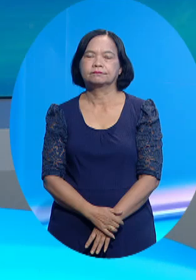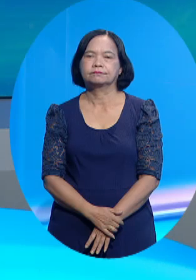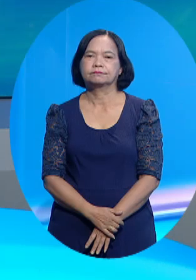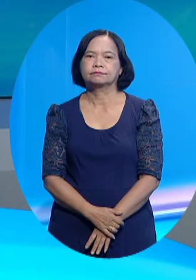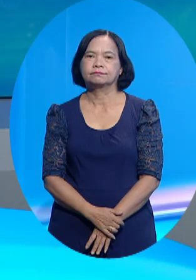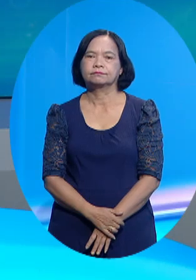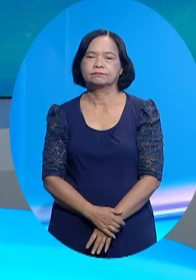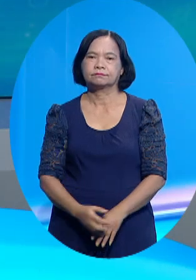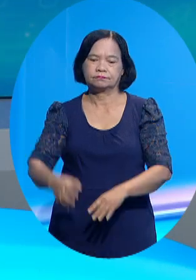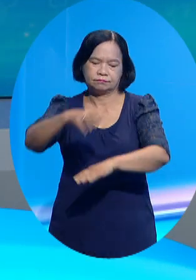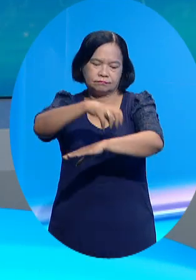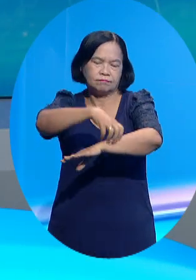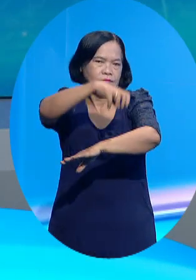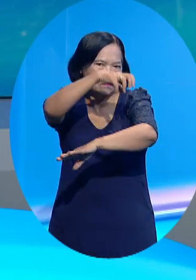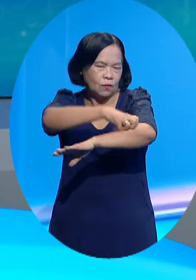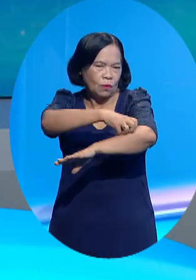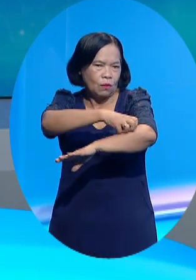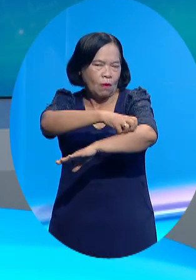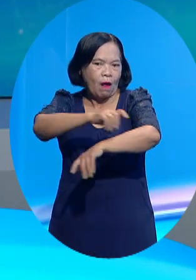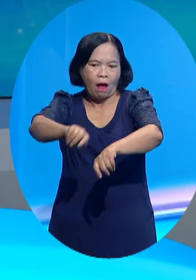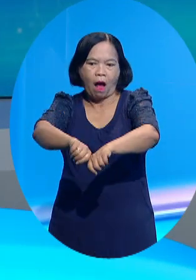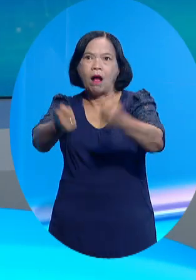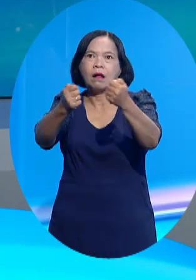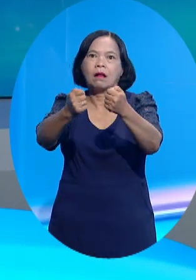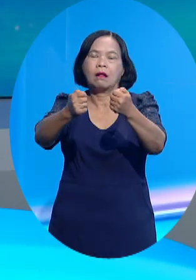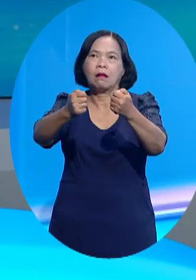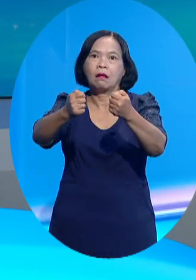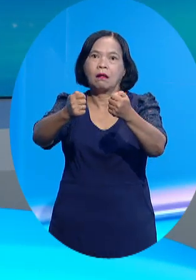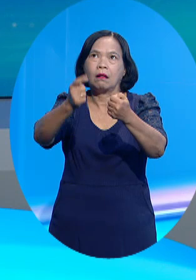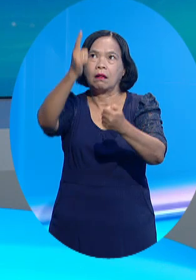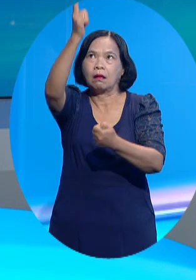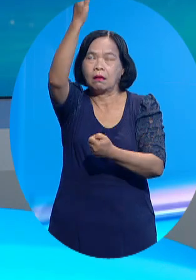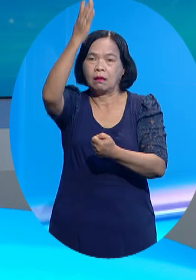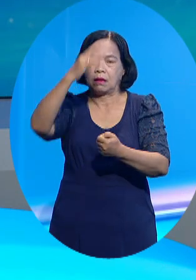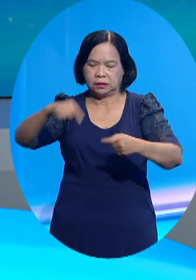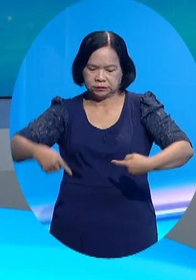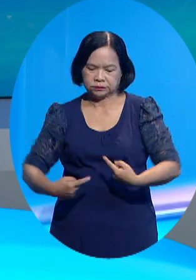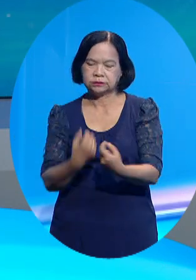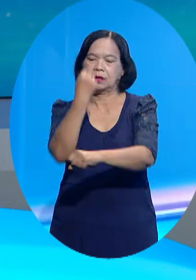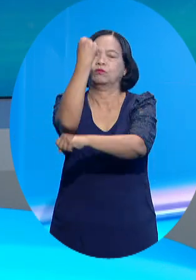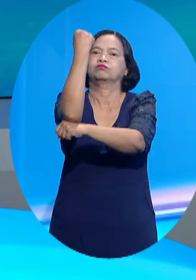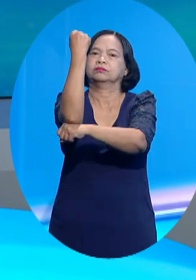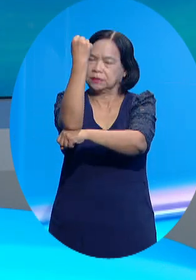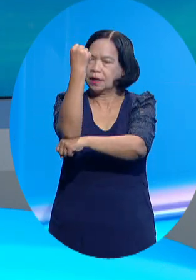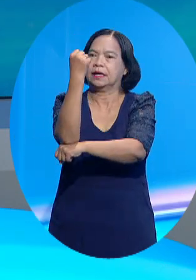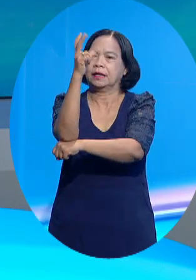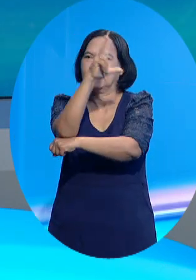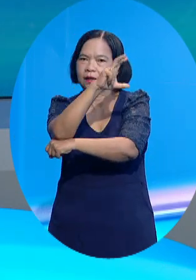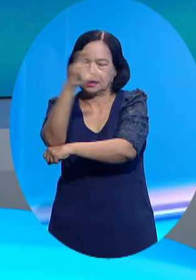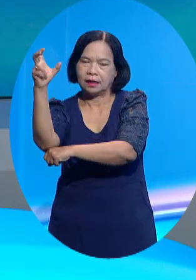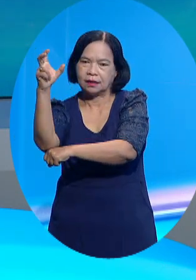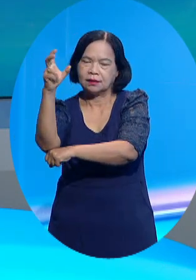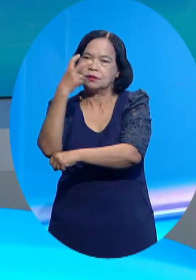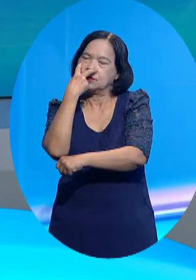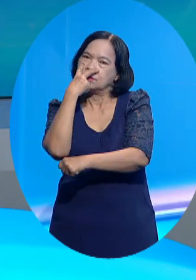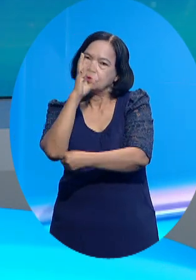thưa quý vị Thanh Hóa là địa phương chịu nhiều thiệt hại do thiên tai bão lũ việc trồng cây gây rừng với hơn 8 hecta rừng đặc dụng tại khu bảo tồn thiên